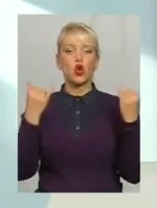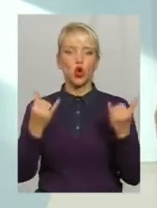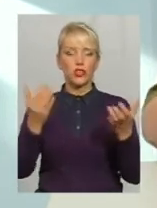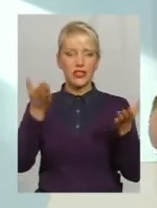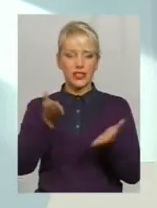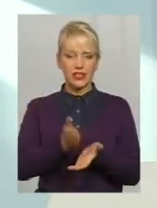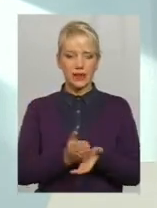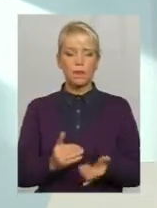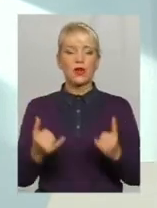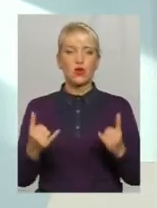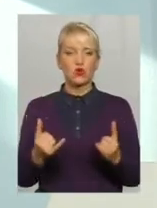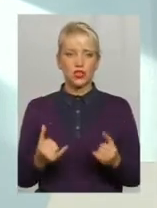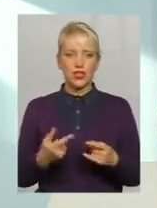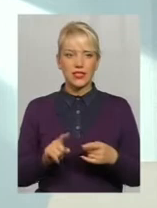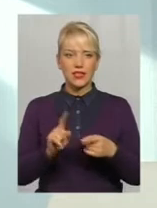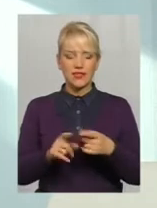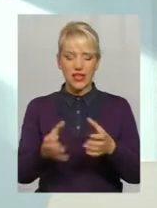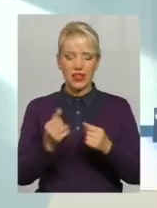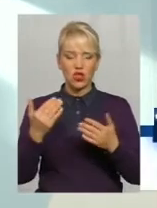Взята нова середня заробітна плата